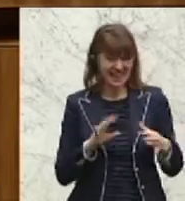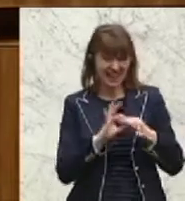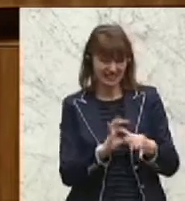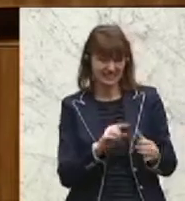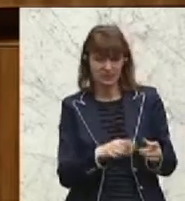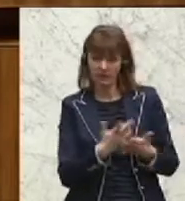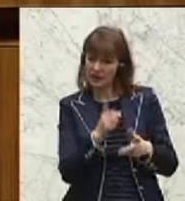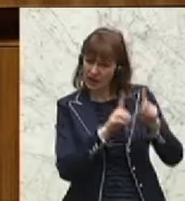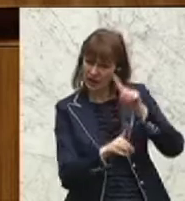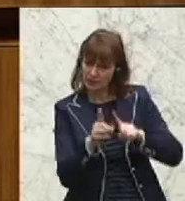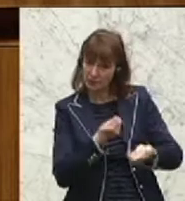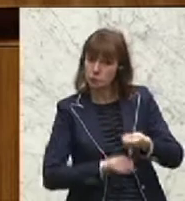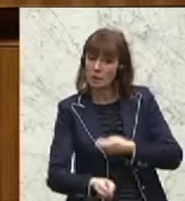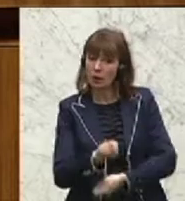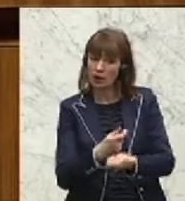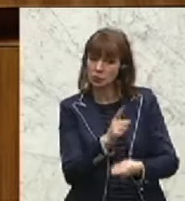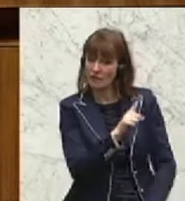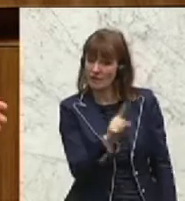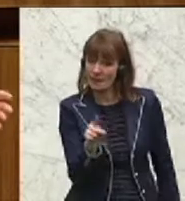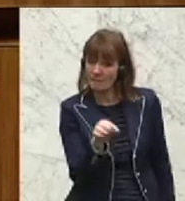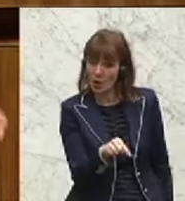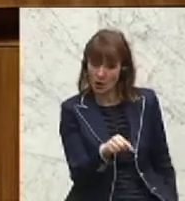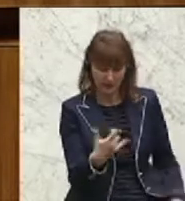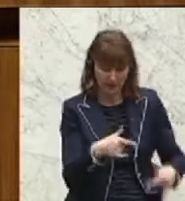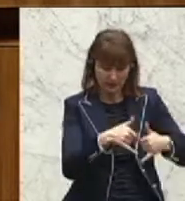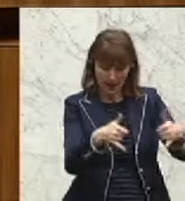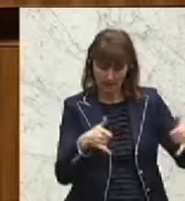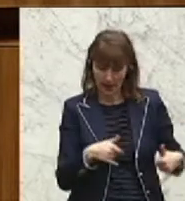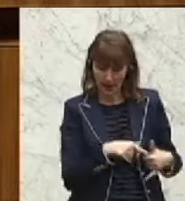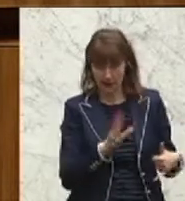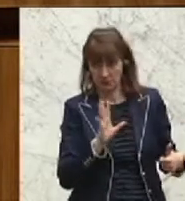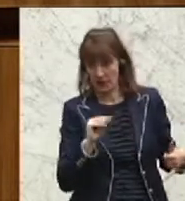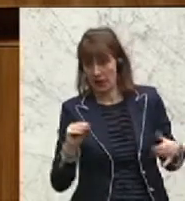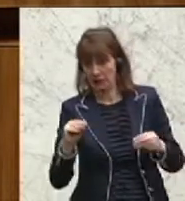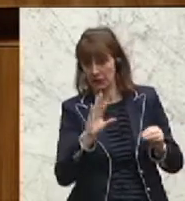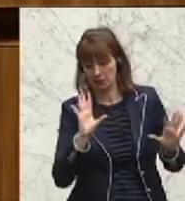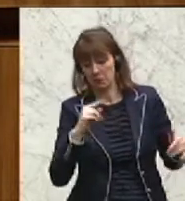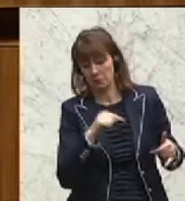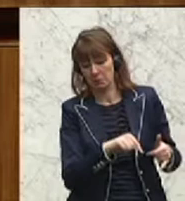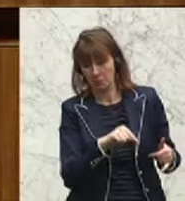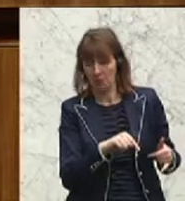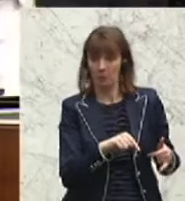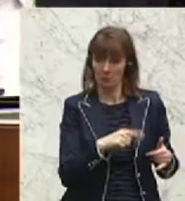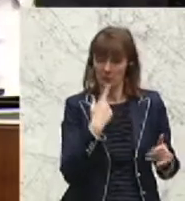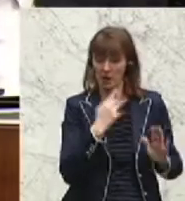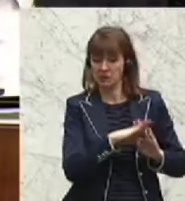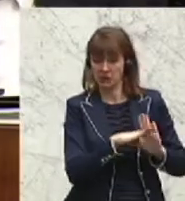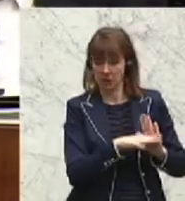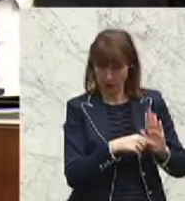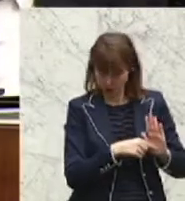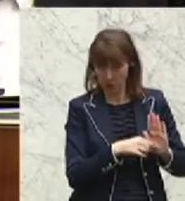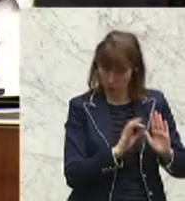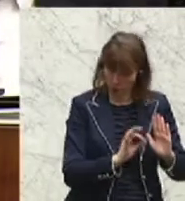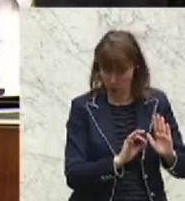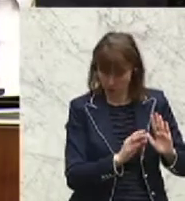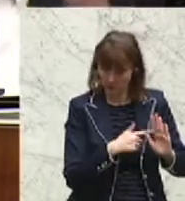angeblichen Spekulationsverbot, ein Paket von angeblich oder da oder dort tatsächlich ambitionierten Gesetzen, ob das, was in